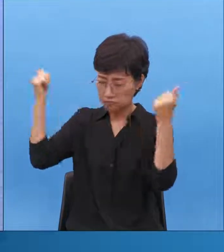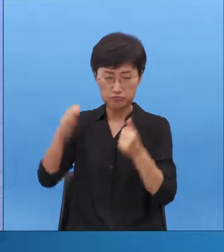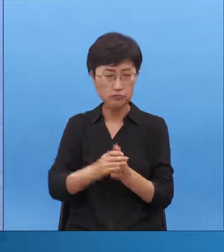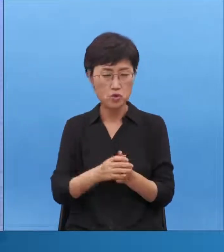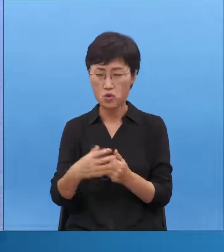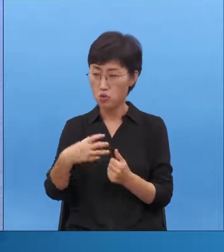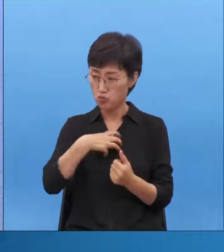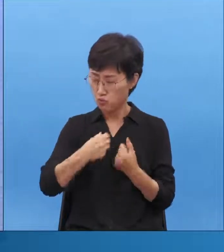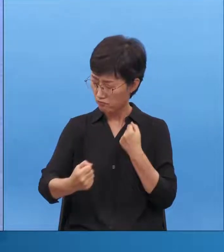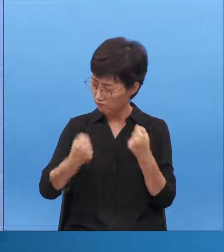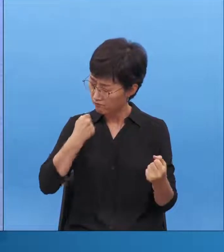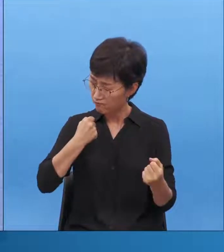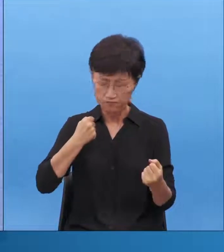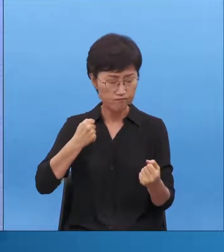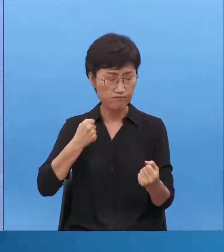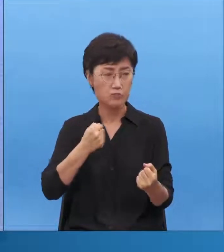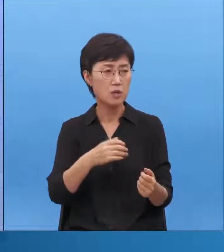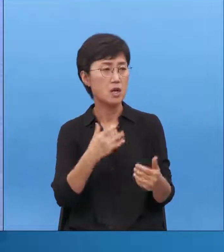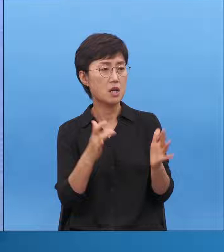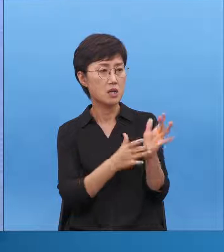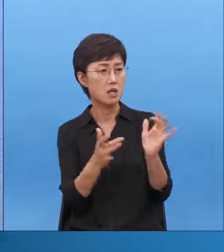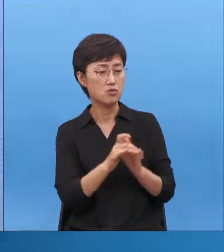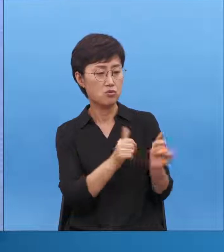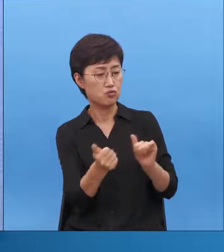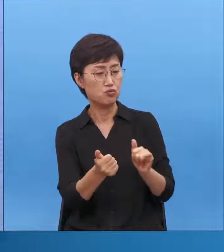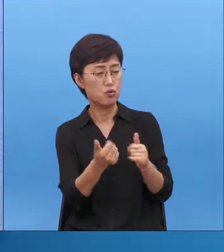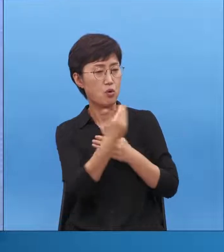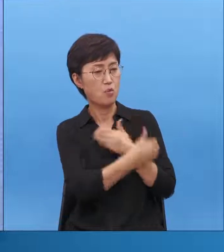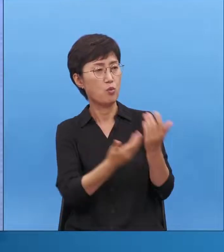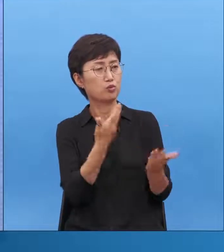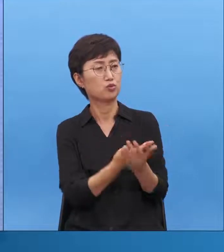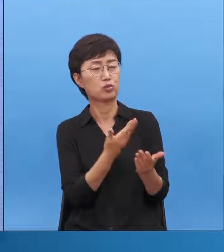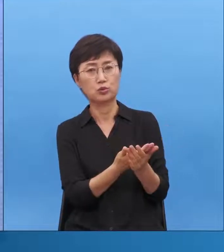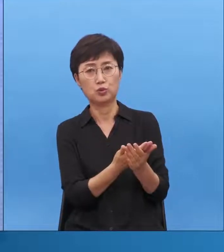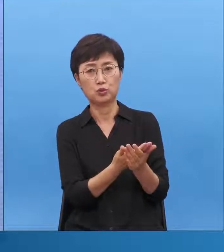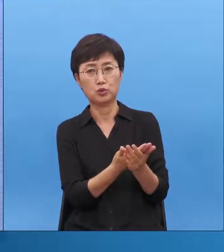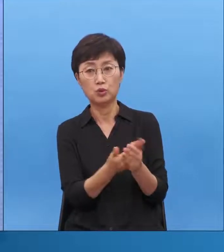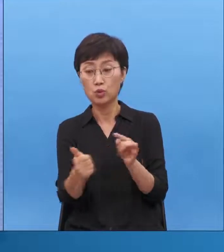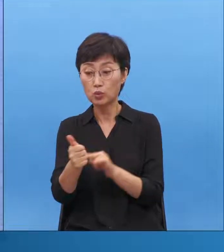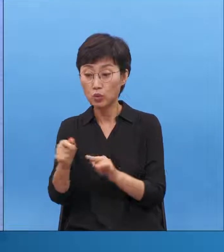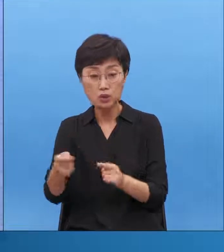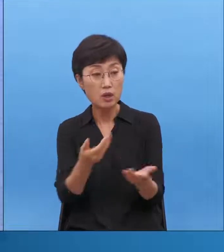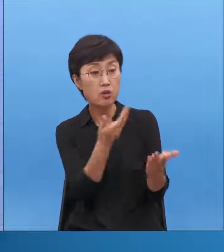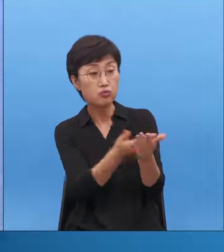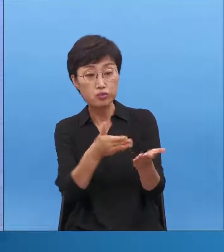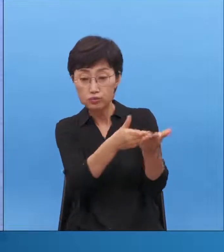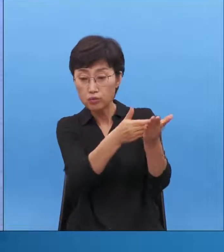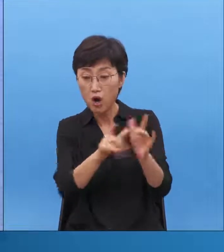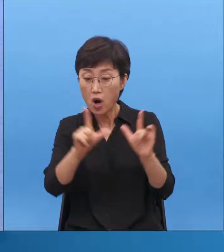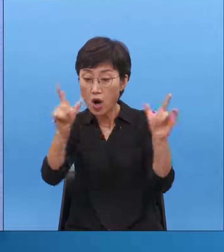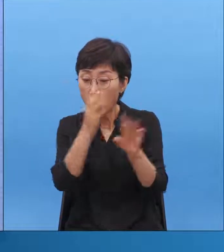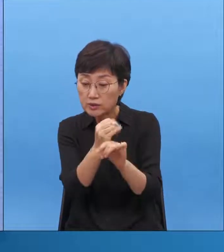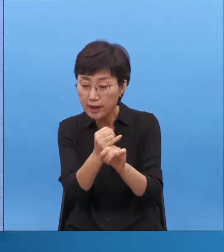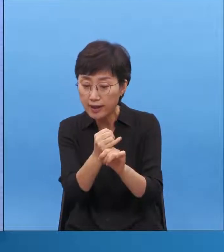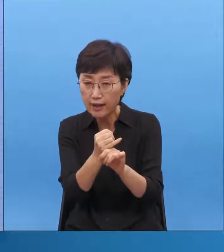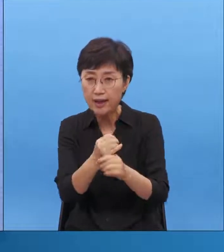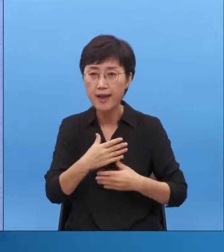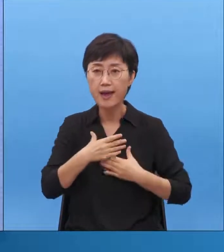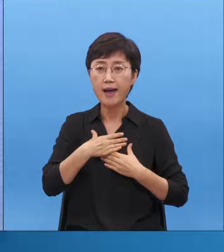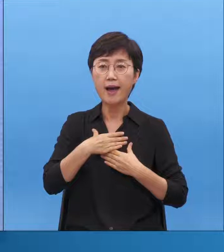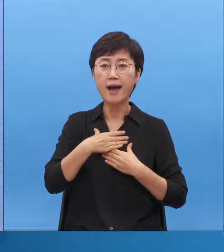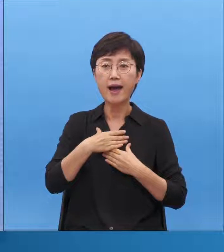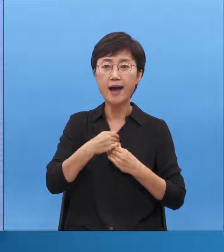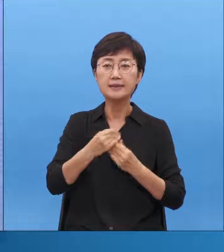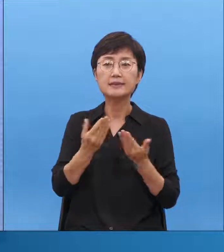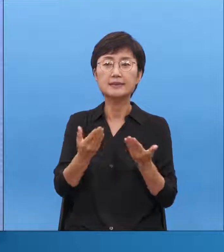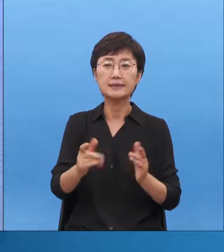그것도 성경을 보니까요. 법 어기면서요. 안식일 전날 돼 있어요. And it says here, it was the day before Sabbath, and it was